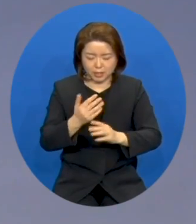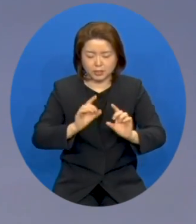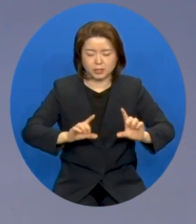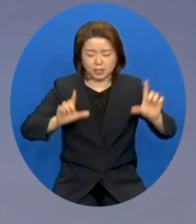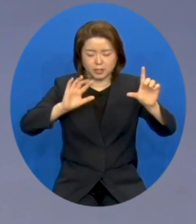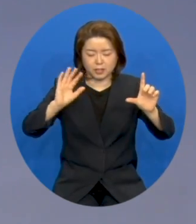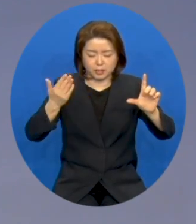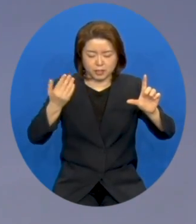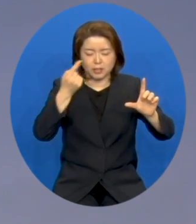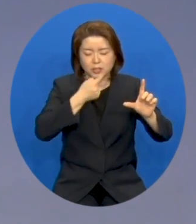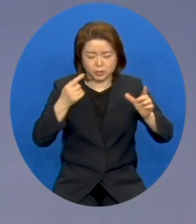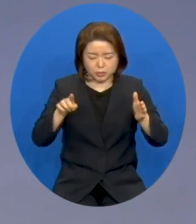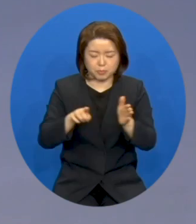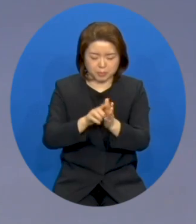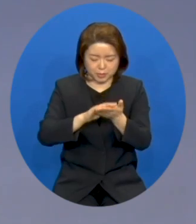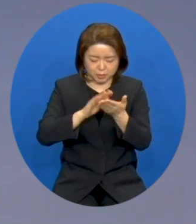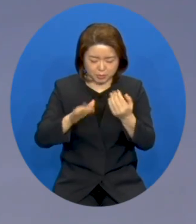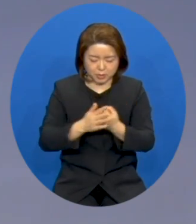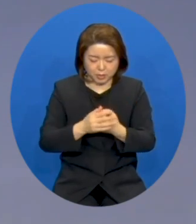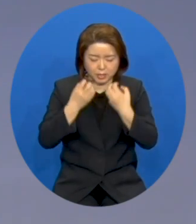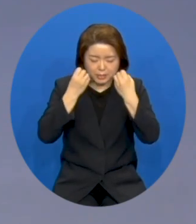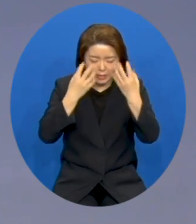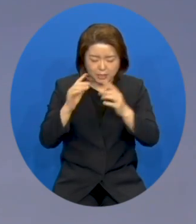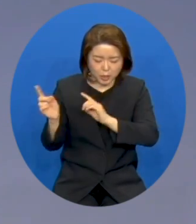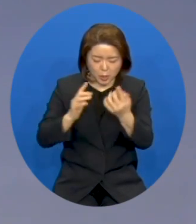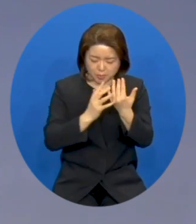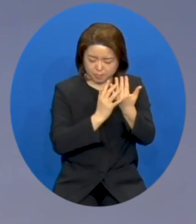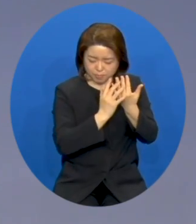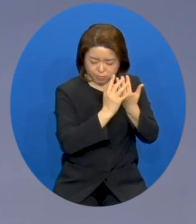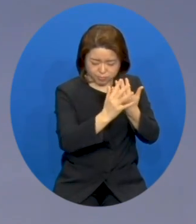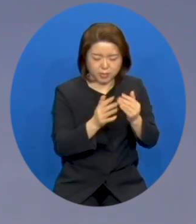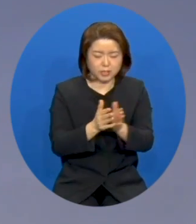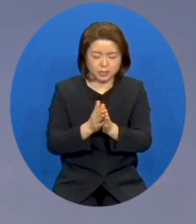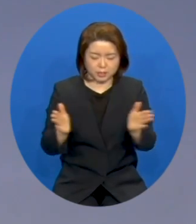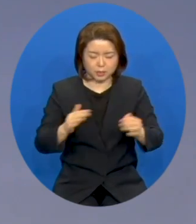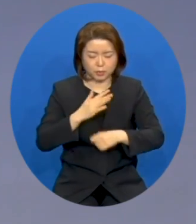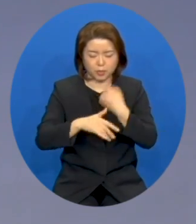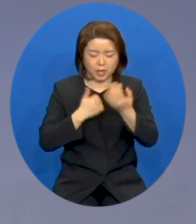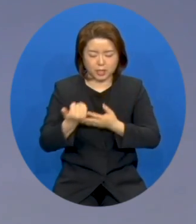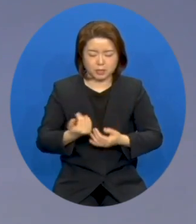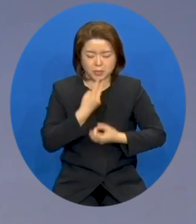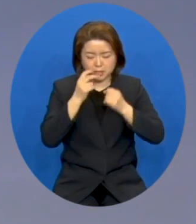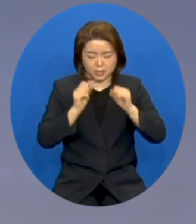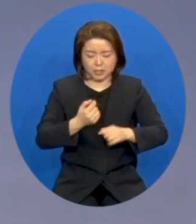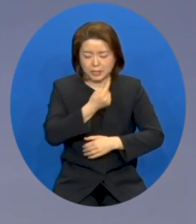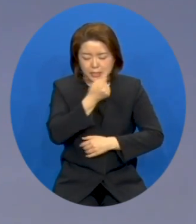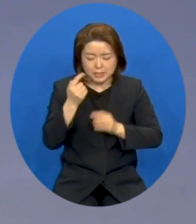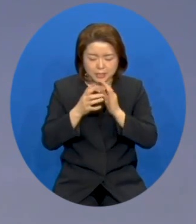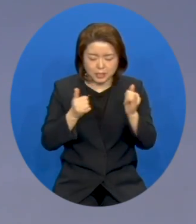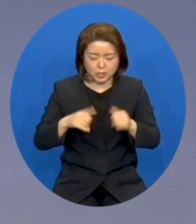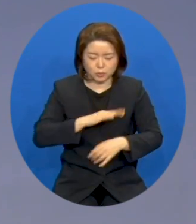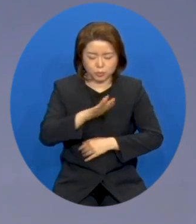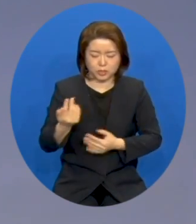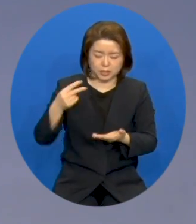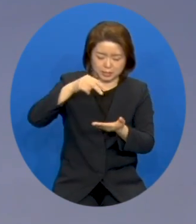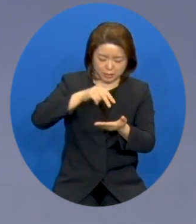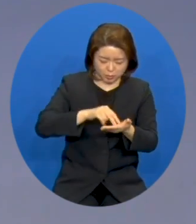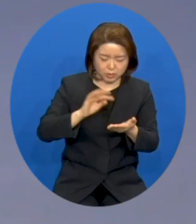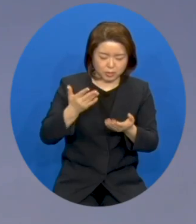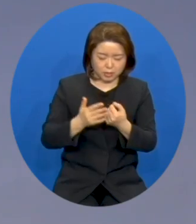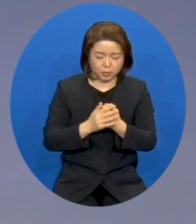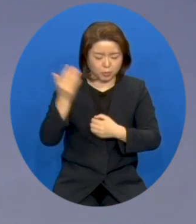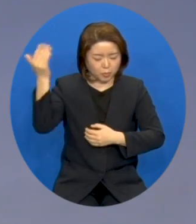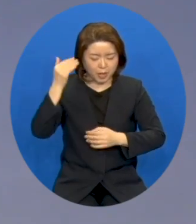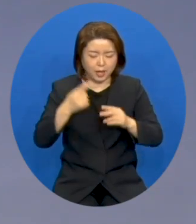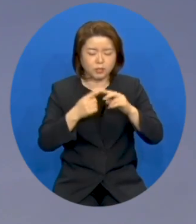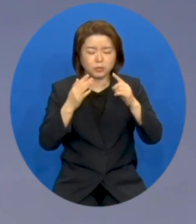되게 하실 줄 믿습니다. 새로운 부흥이 시작되고 하나님의 살아계신 증인으로 우리가 세워지고